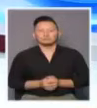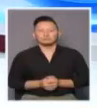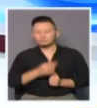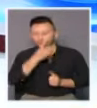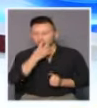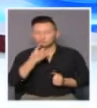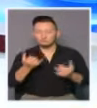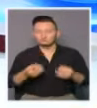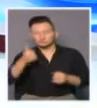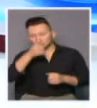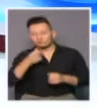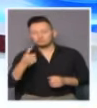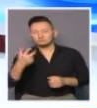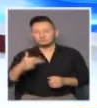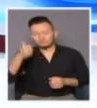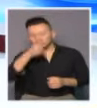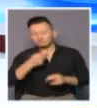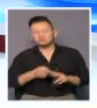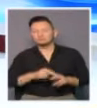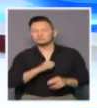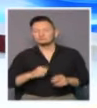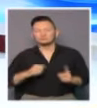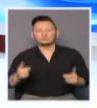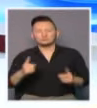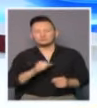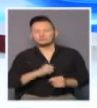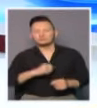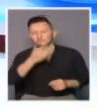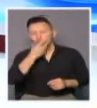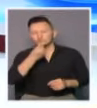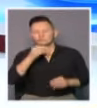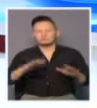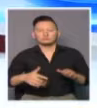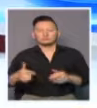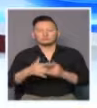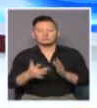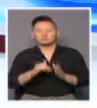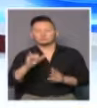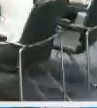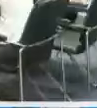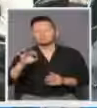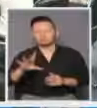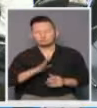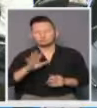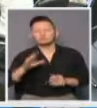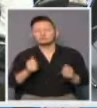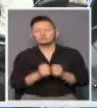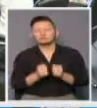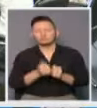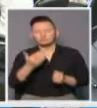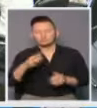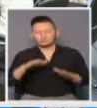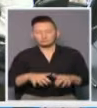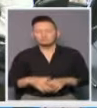В этом году исполняется 130 лет одному из самых величественных и красивых сооружений Атырау – Успенскому собору. В рамках